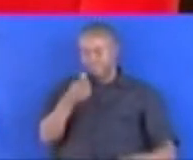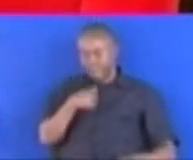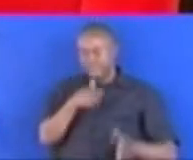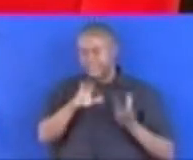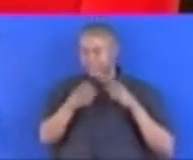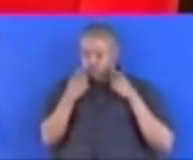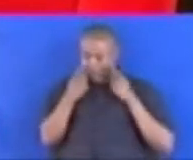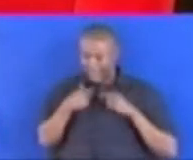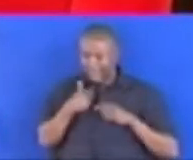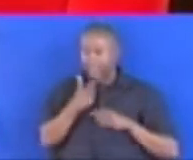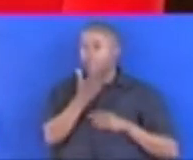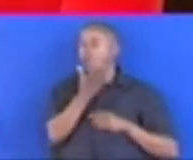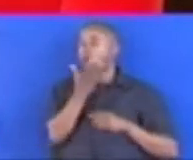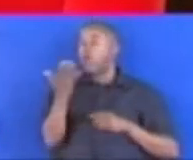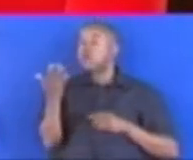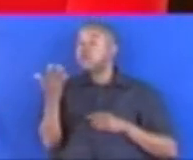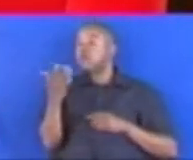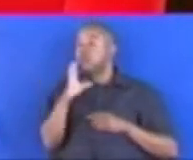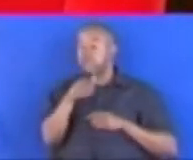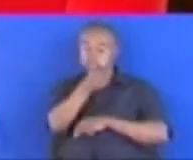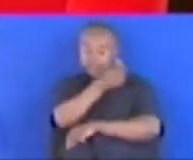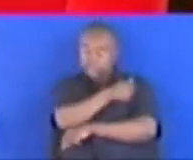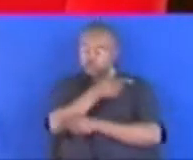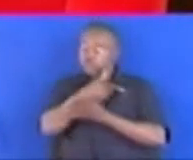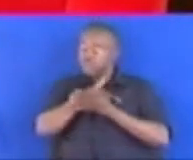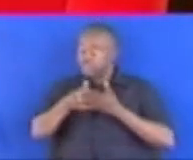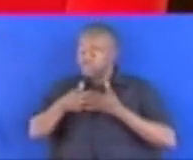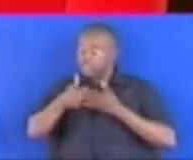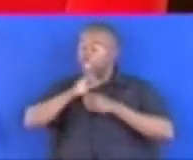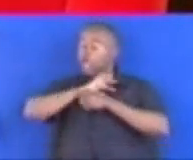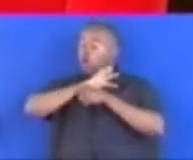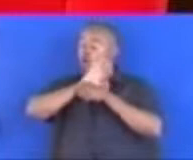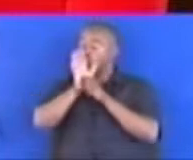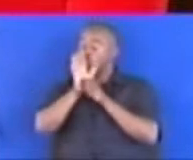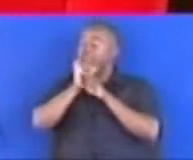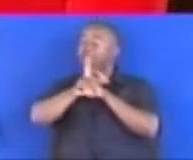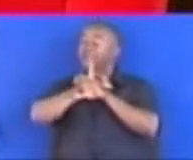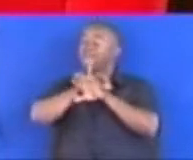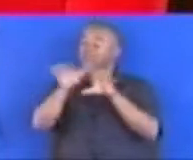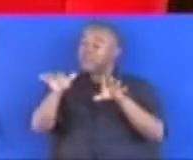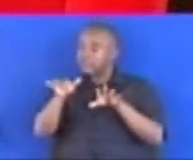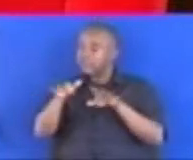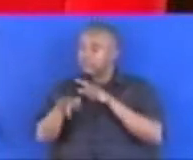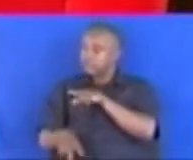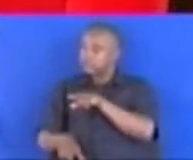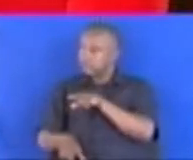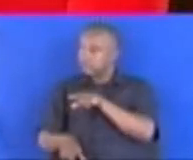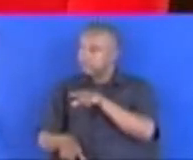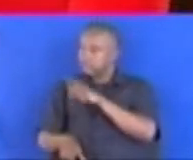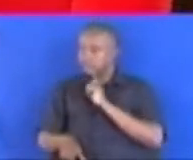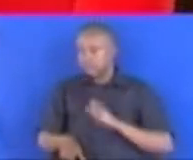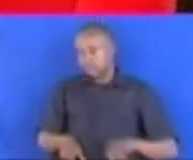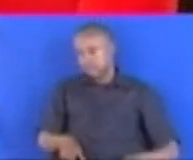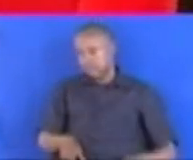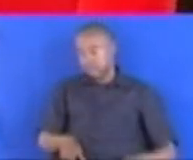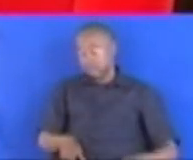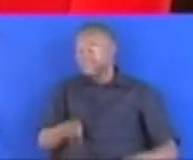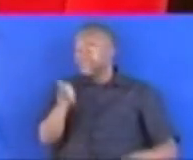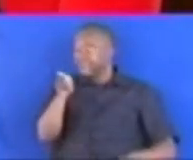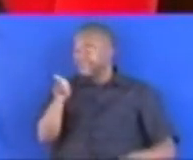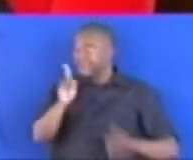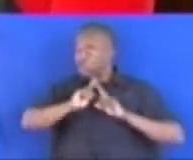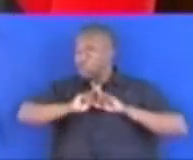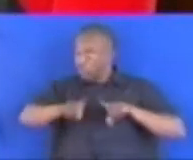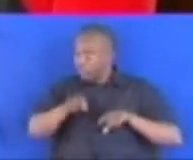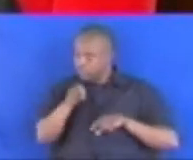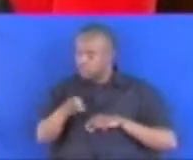chanjo inayoitwa chanjo ya coronavirus ilivyokuja na stade yake. Chanjo hii ni tofauti na